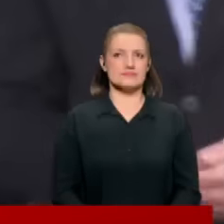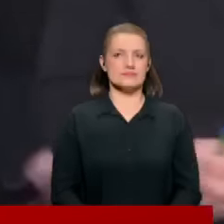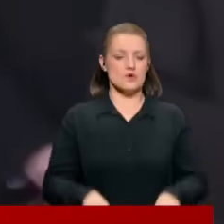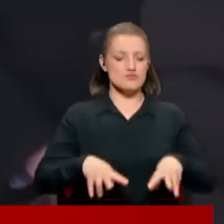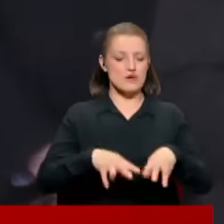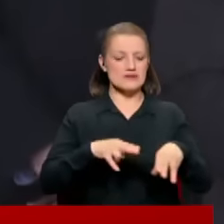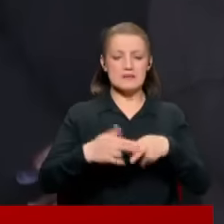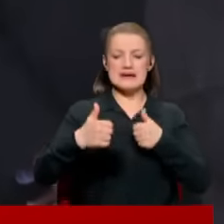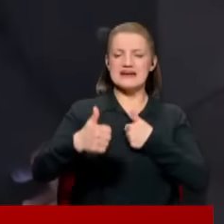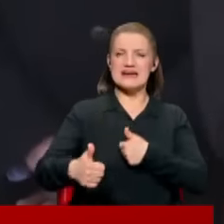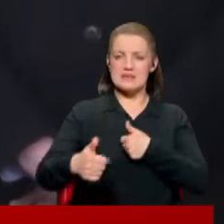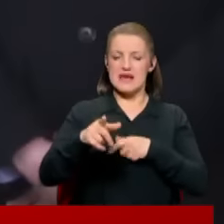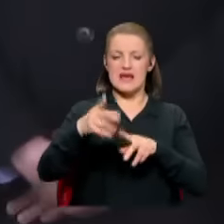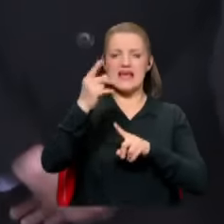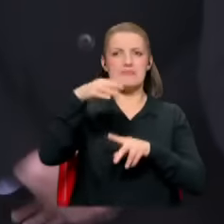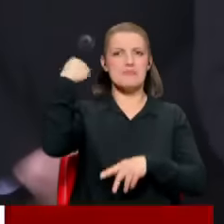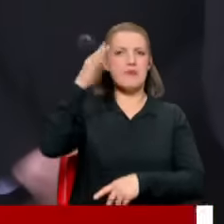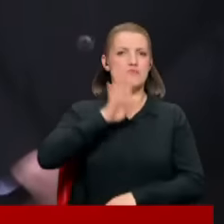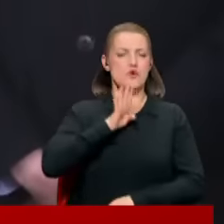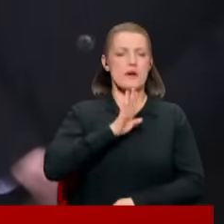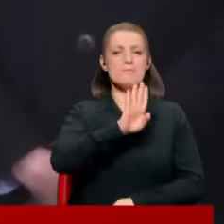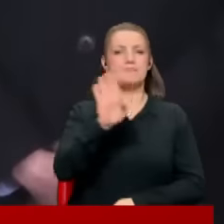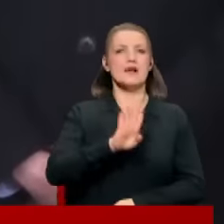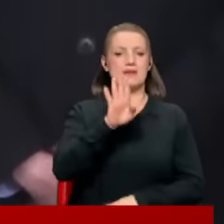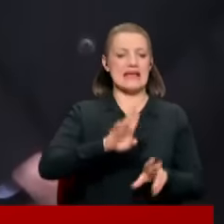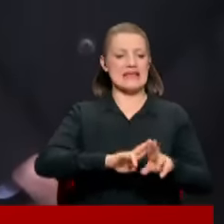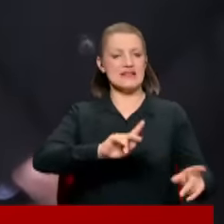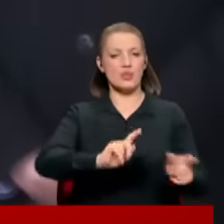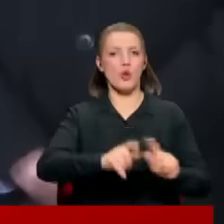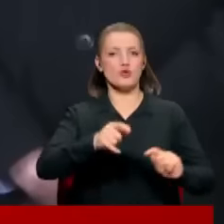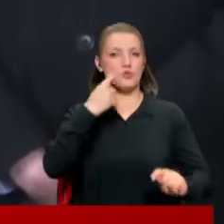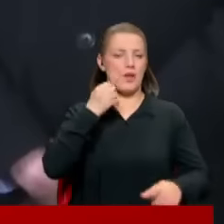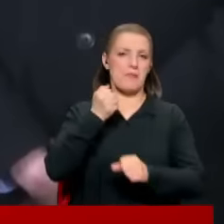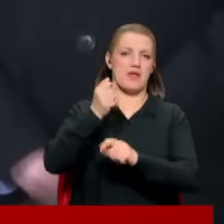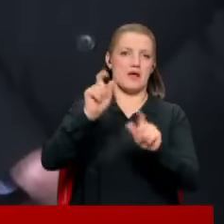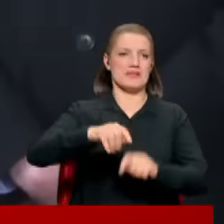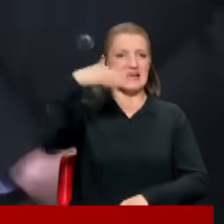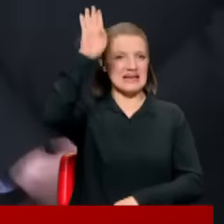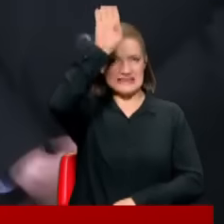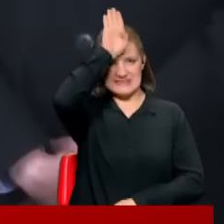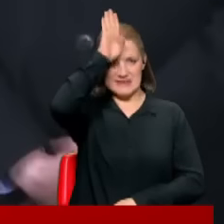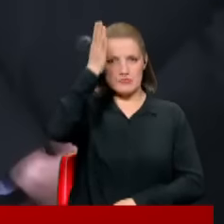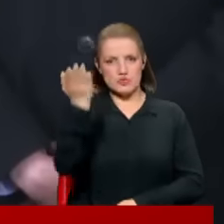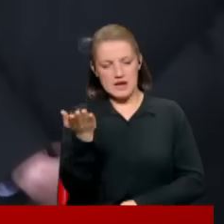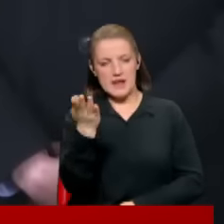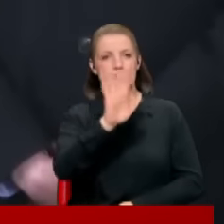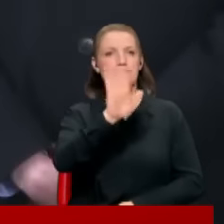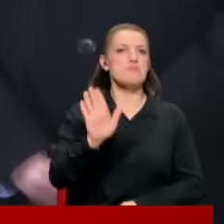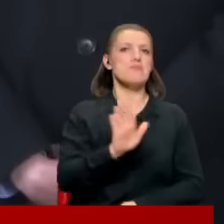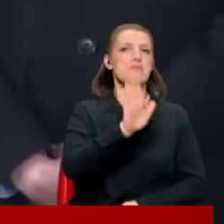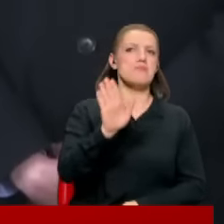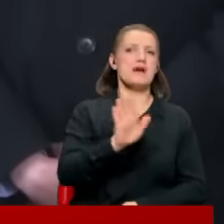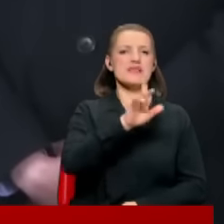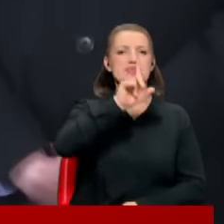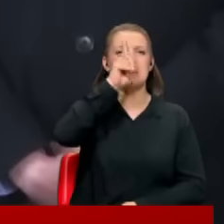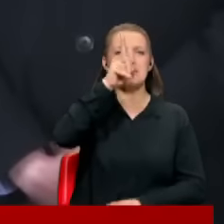Murat Kurum rakibi Ekrem İmamoğlu'na Maltepe'den kentsel dönüşüm üzerinden yüklendi. Ne İstanbul'a ne de Maltepe'ye